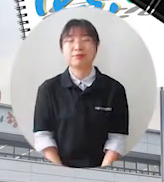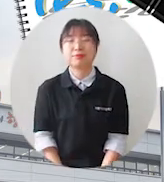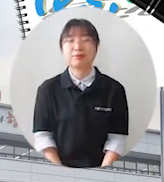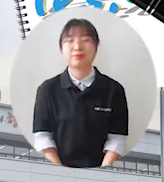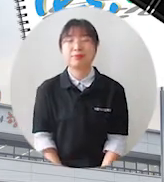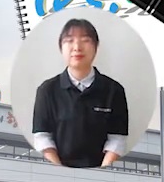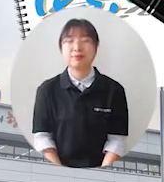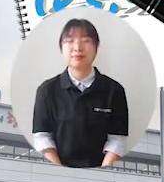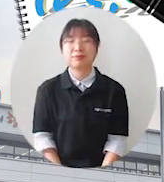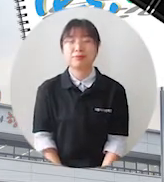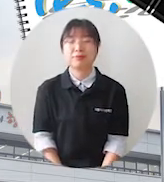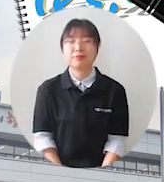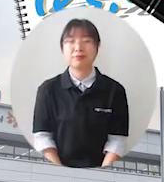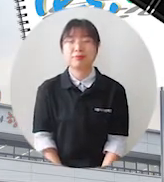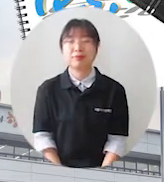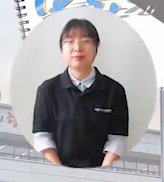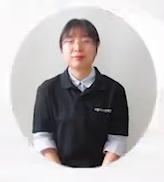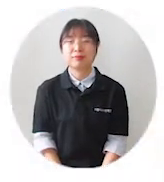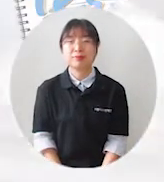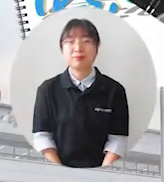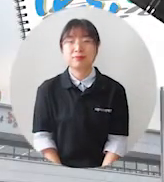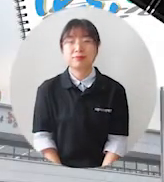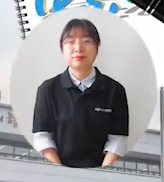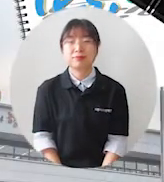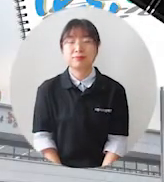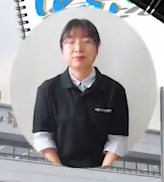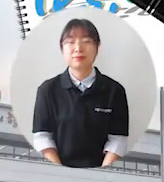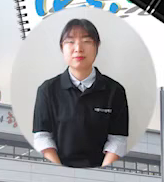경품이 별도로 배송됩니다.